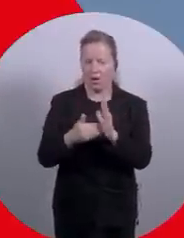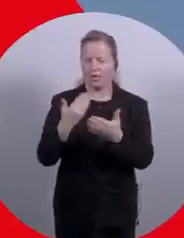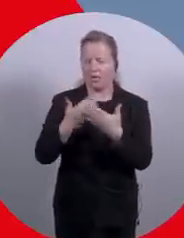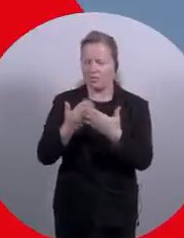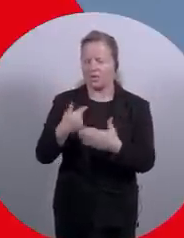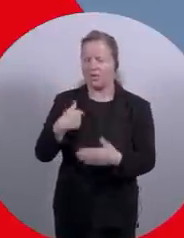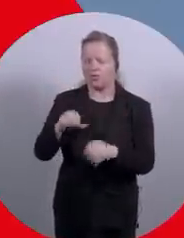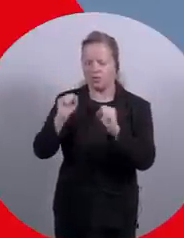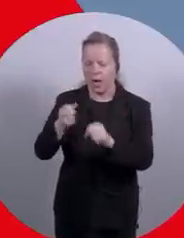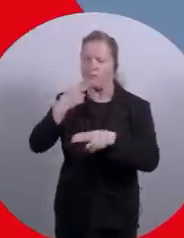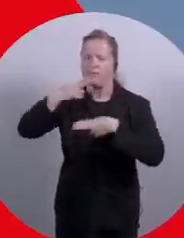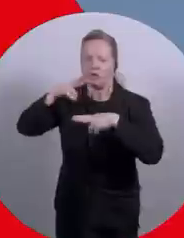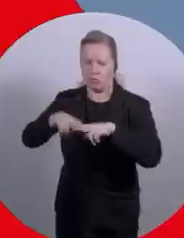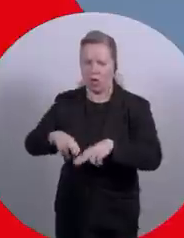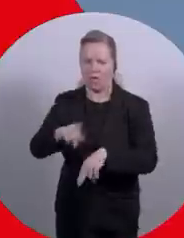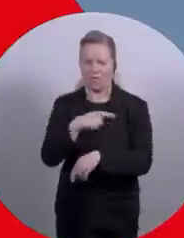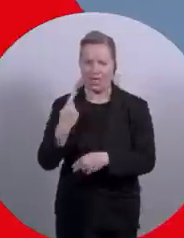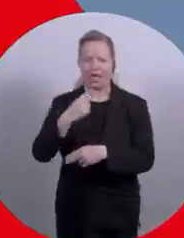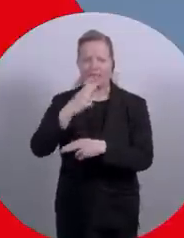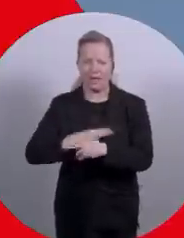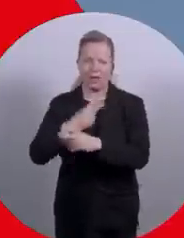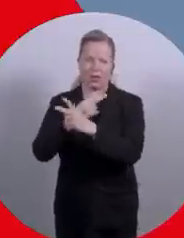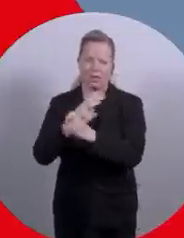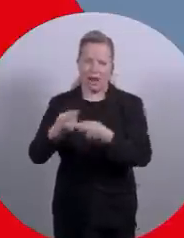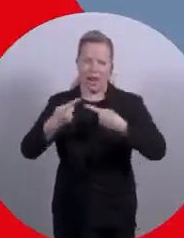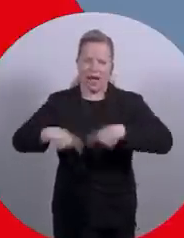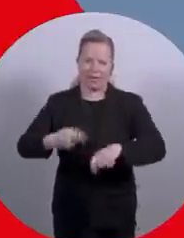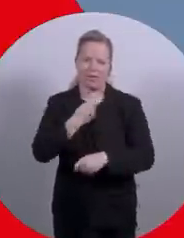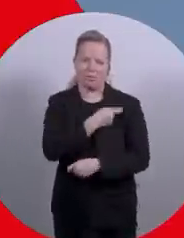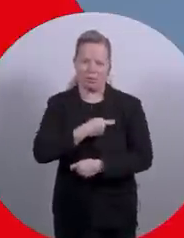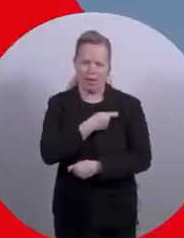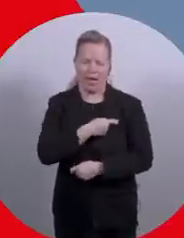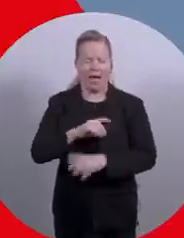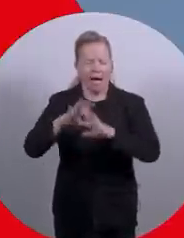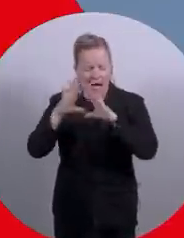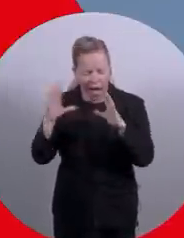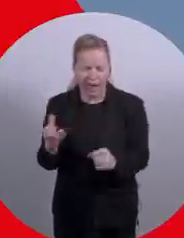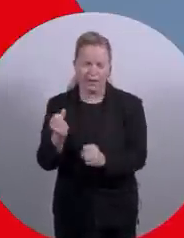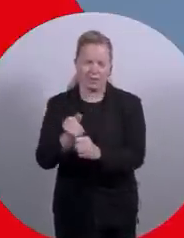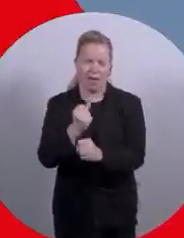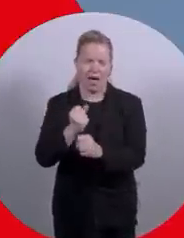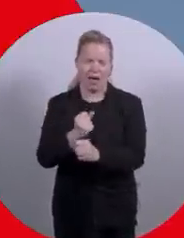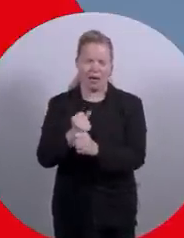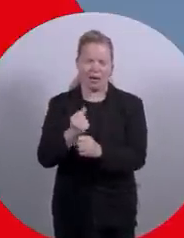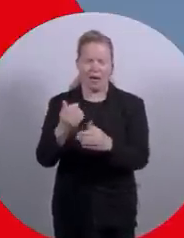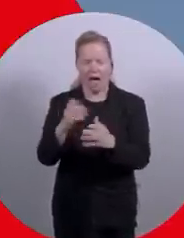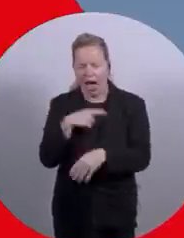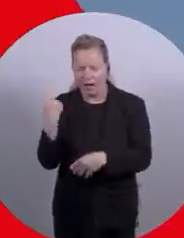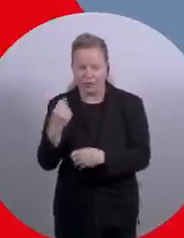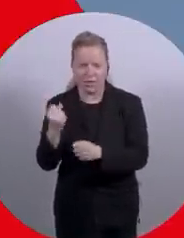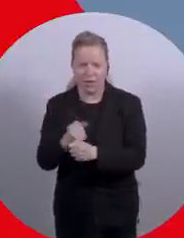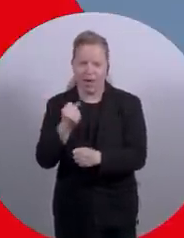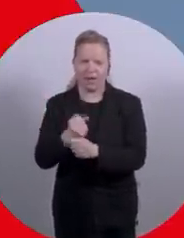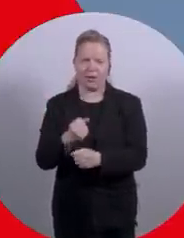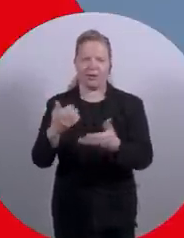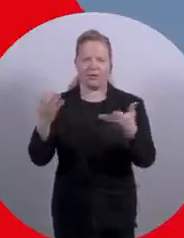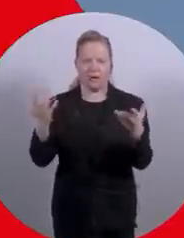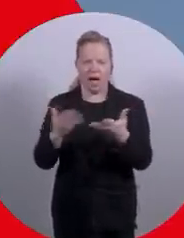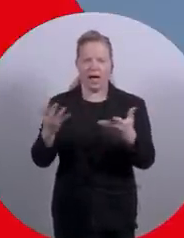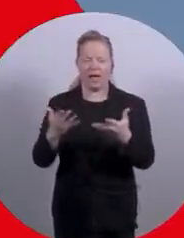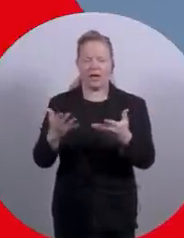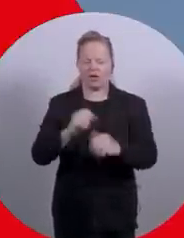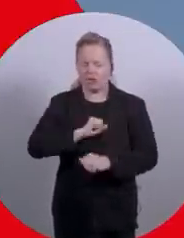dass wir als niederösterreichische Landespartei alles tun und Unternehmen werden damit wir rasch wieder Einigkeit und